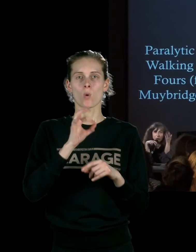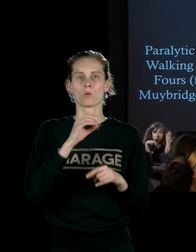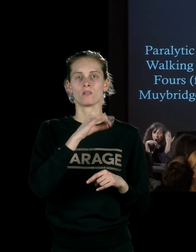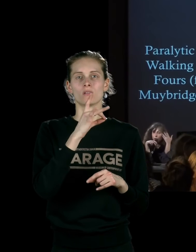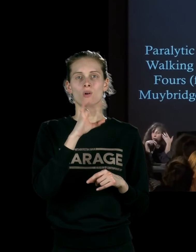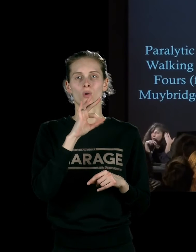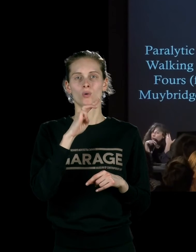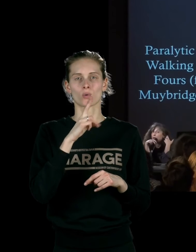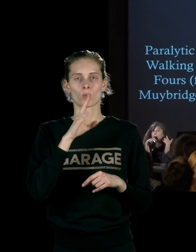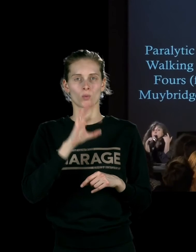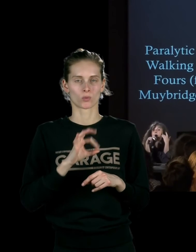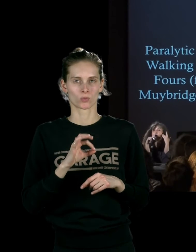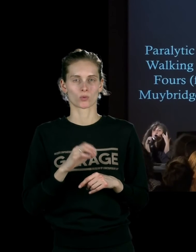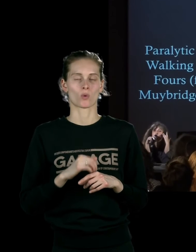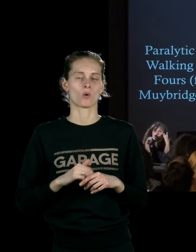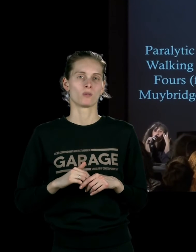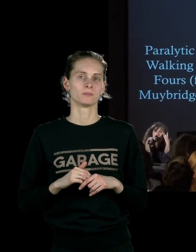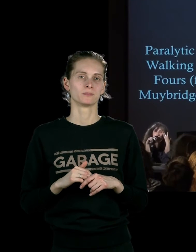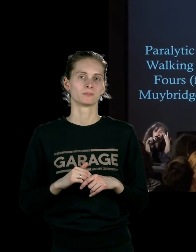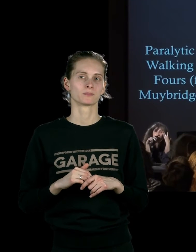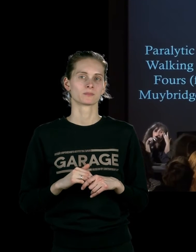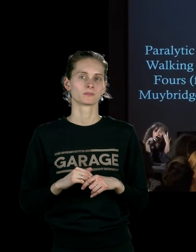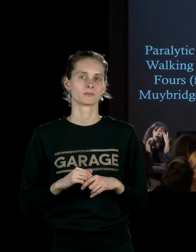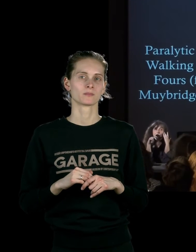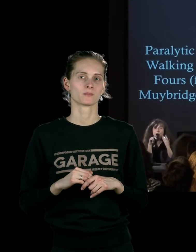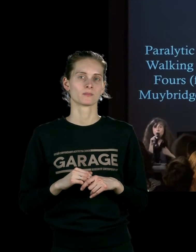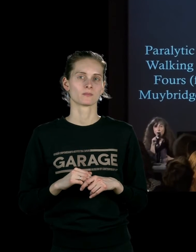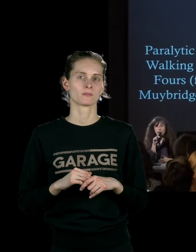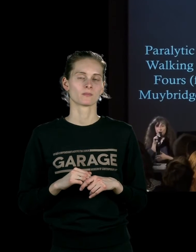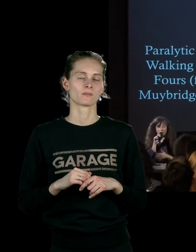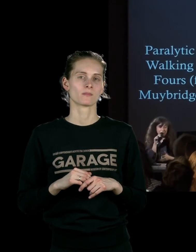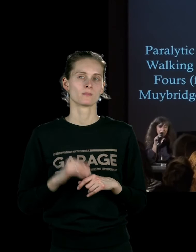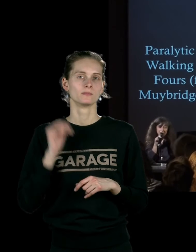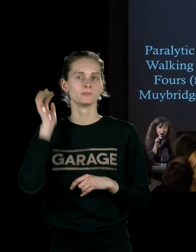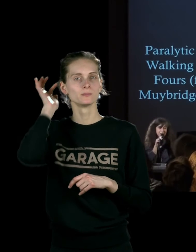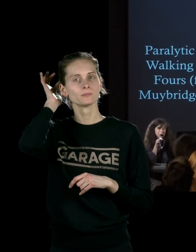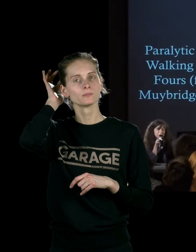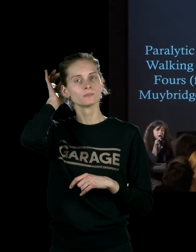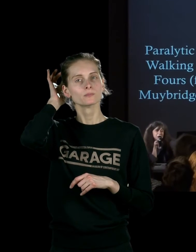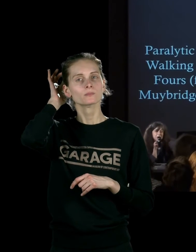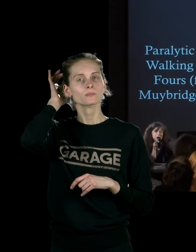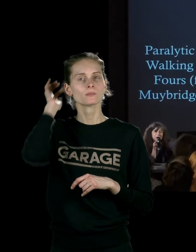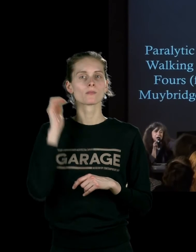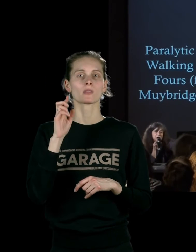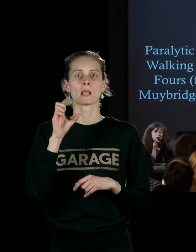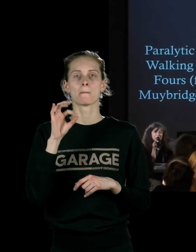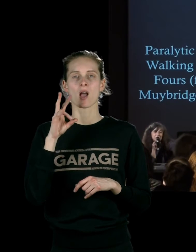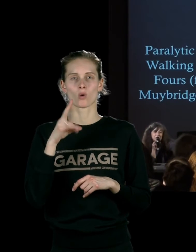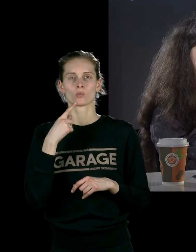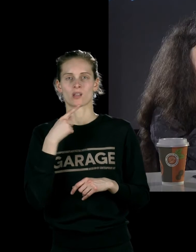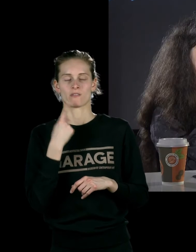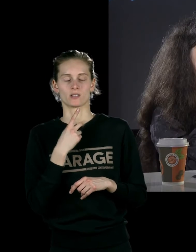время уже в Лондоне как раз были комнаты Ротко в галерее Тейтка, и Бэкон был замечательную вещь, да,